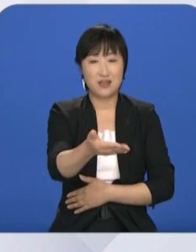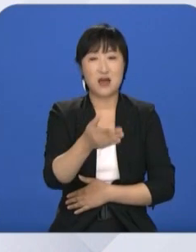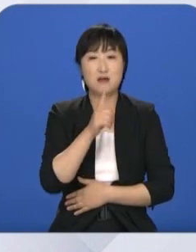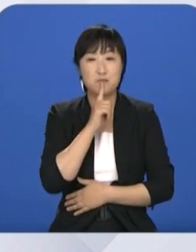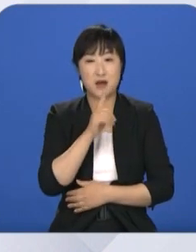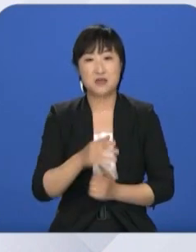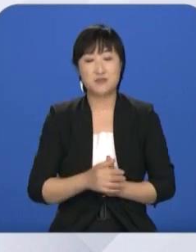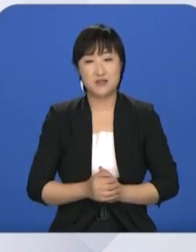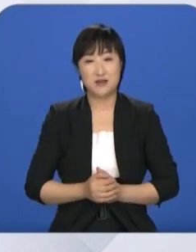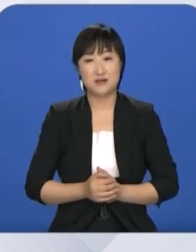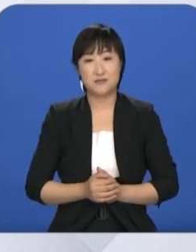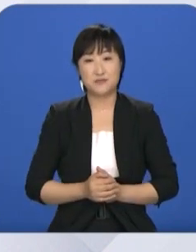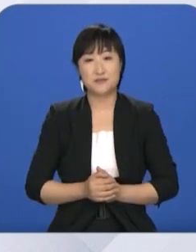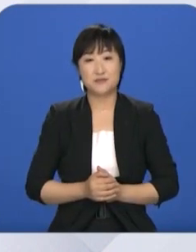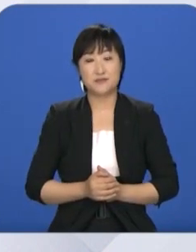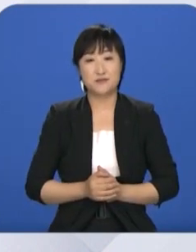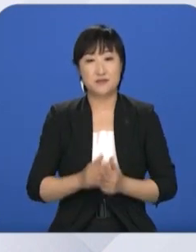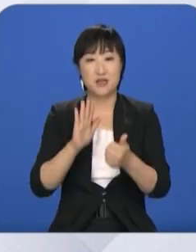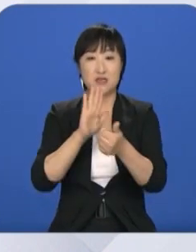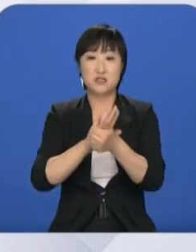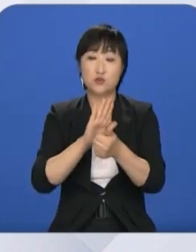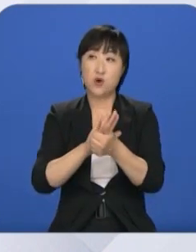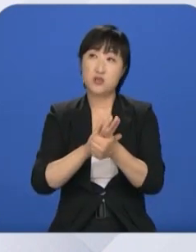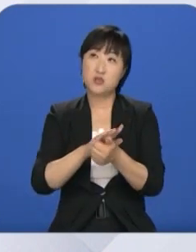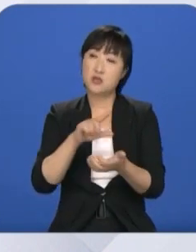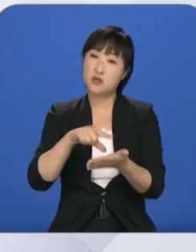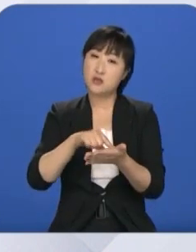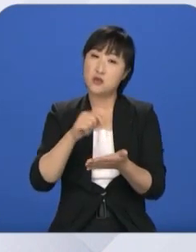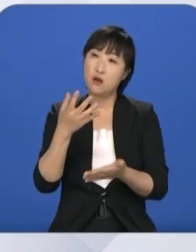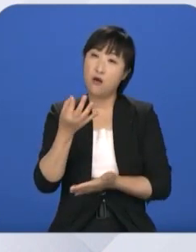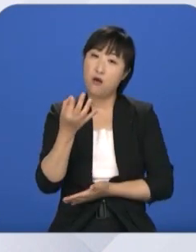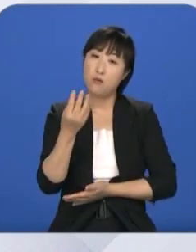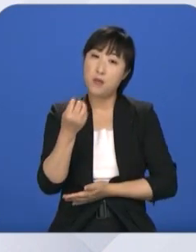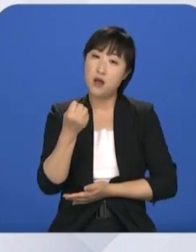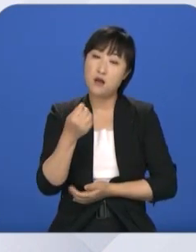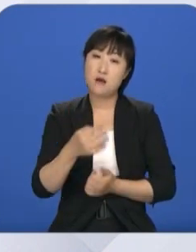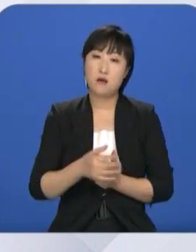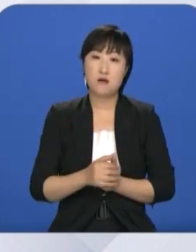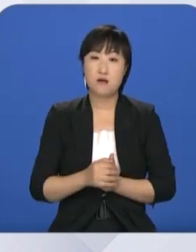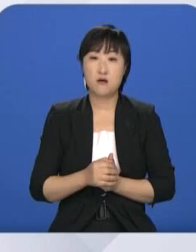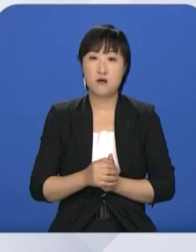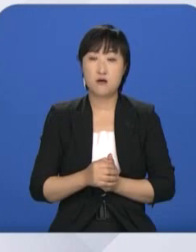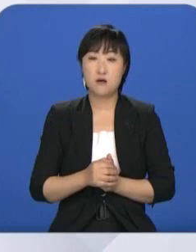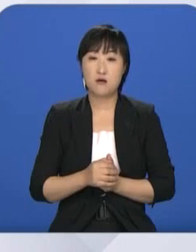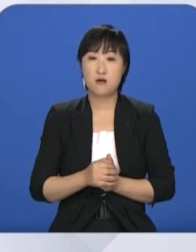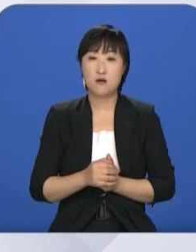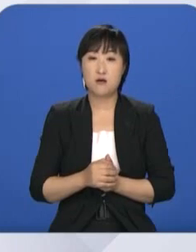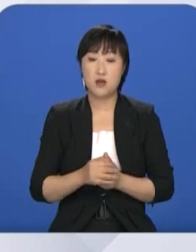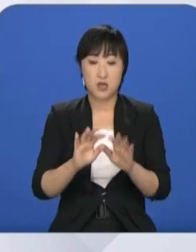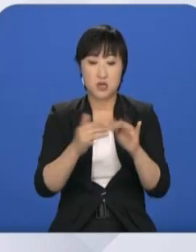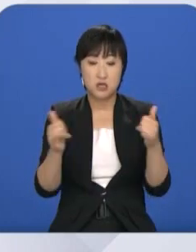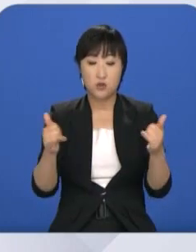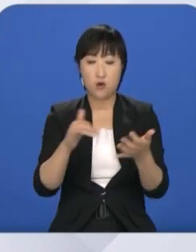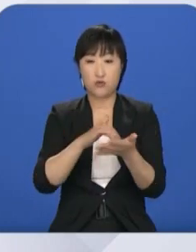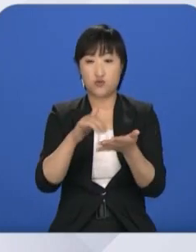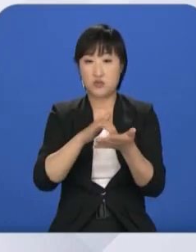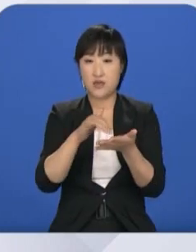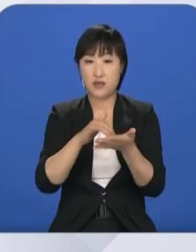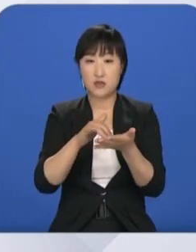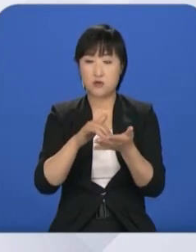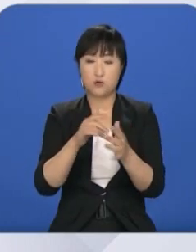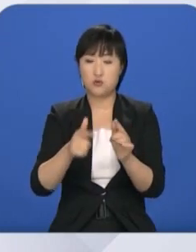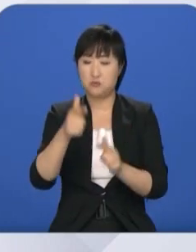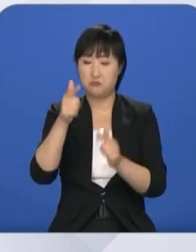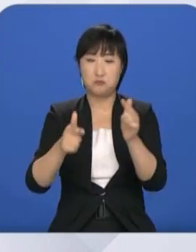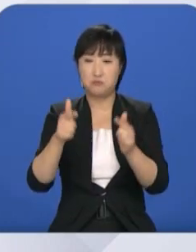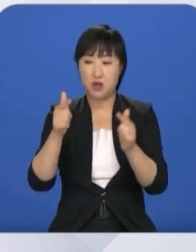주겠다 그런 차원으로 이해하시면 그럼 되겠습니다. 재원이 약 얼마 정도 소요됐대요? 그 재원은 자 그 인원에 따라서 틀리기 때문에